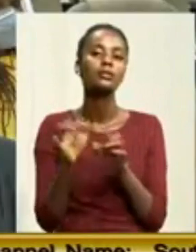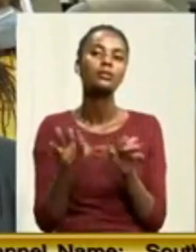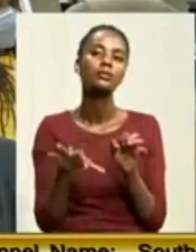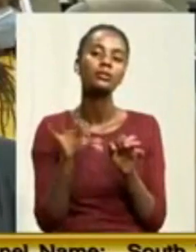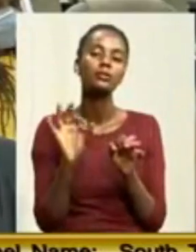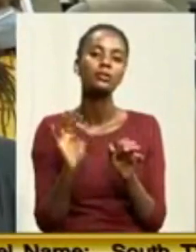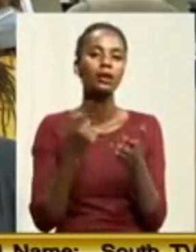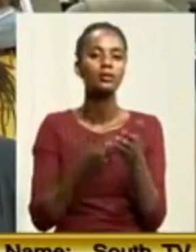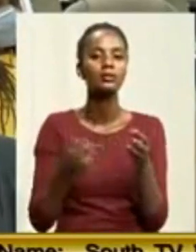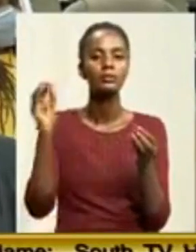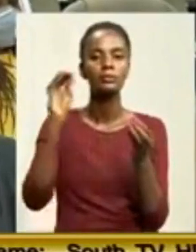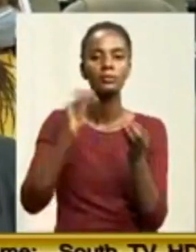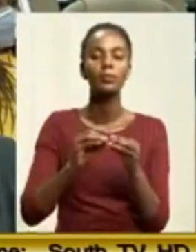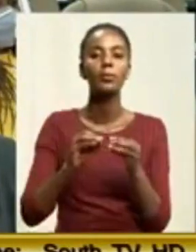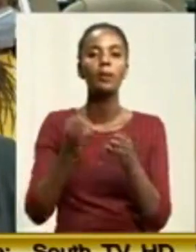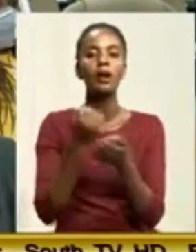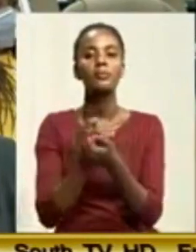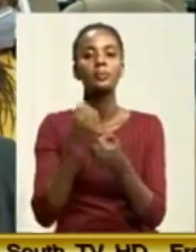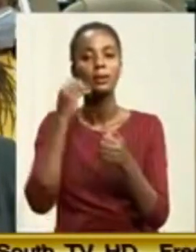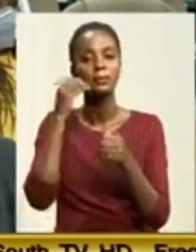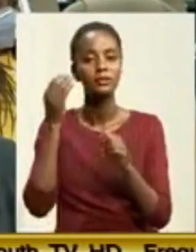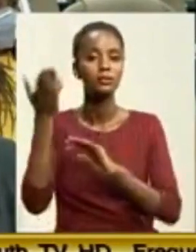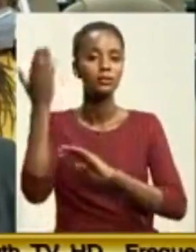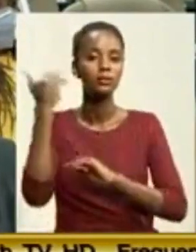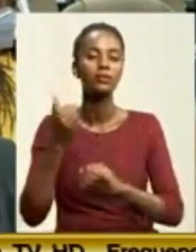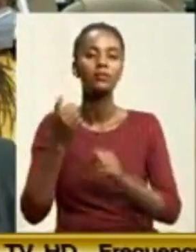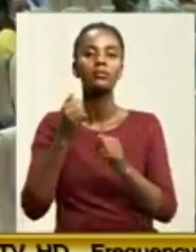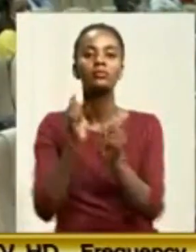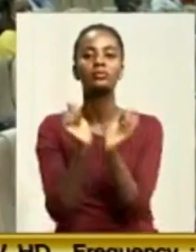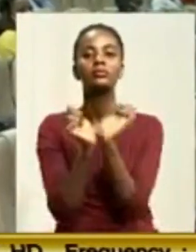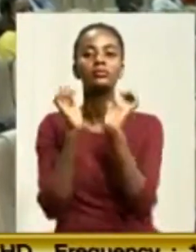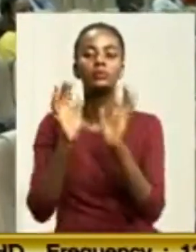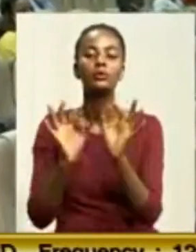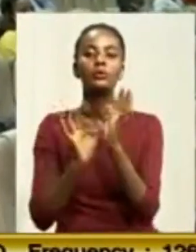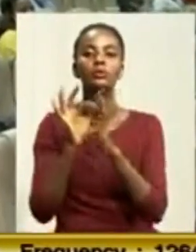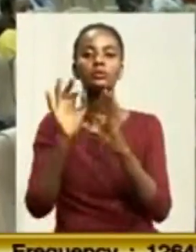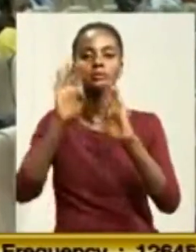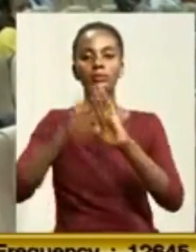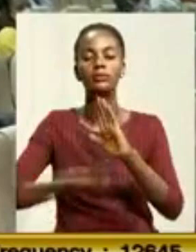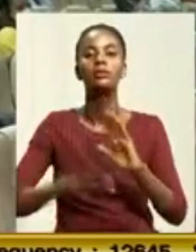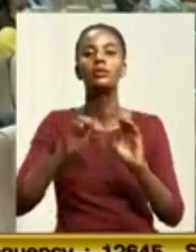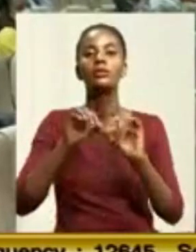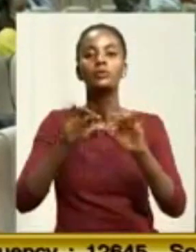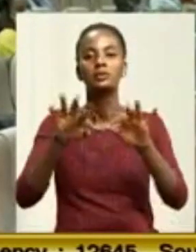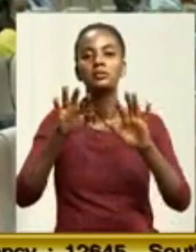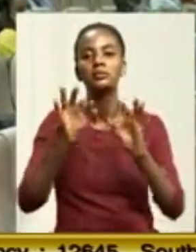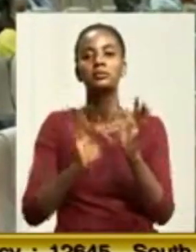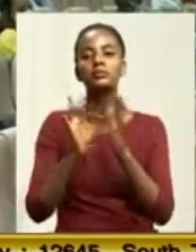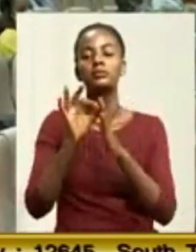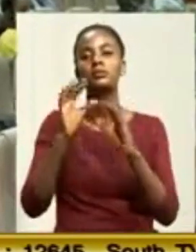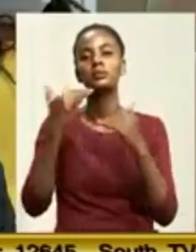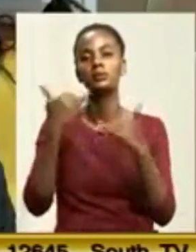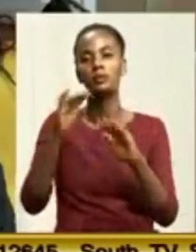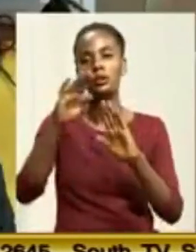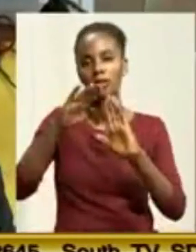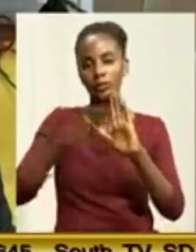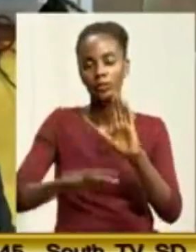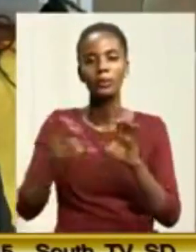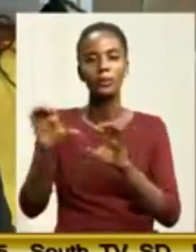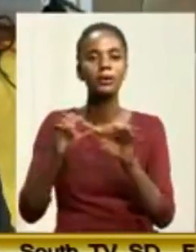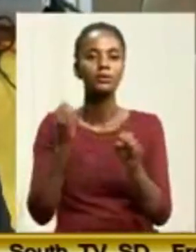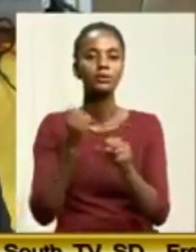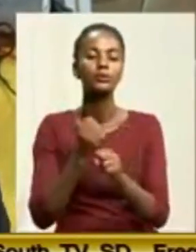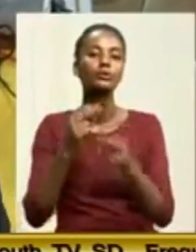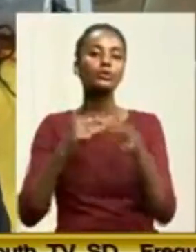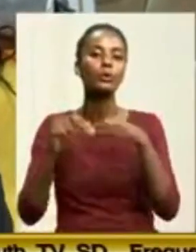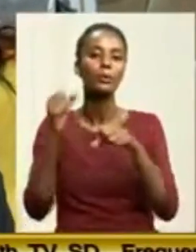ይገኛል። ከዚህ በተጨማሪም በማረሚያ ቤቶች የነበረውን የታራሚ ቁጥር በመቀነስ የወረርሽኙን የስርጭት መጠን በተወሰነ መልኩ እንዲያሽቆለቁል የማድረጉ ስራ